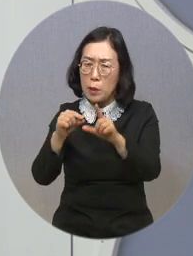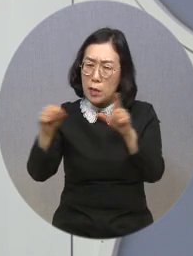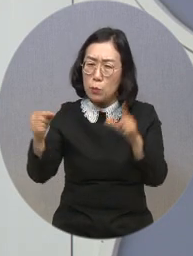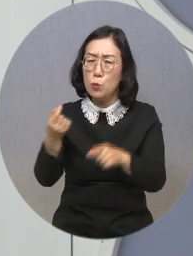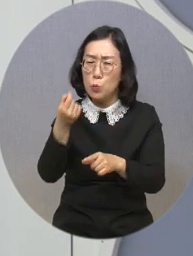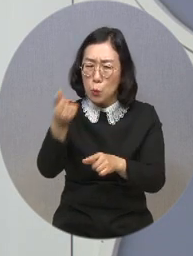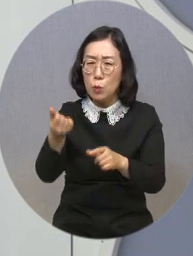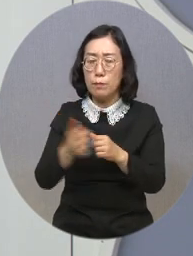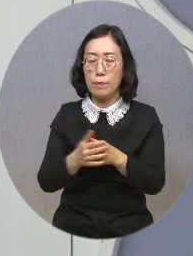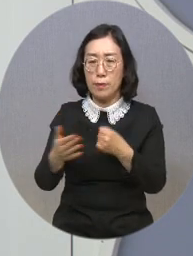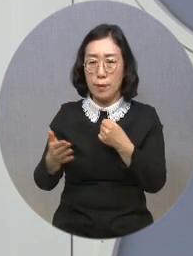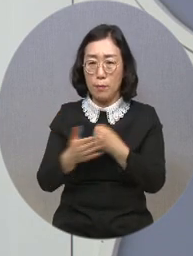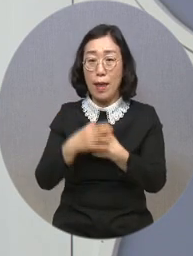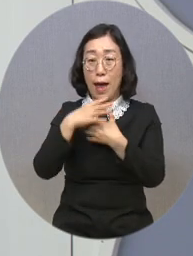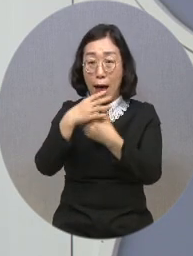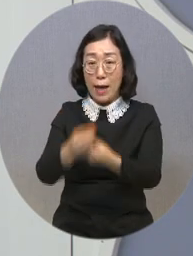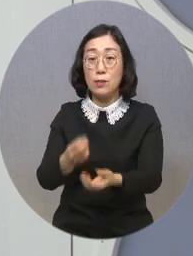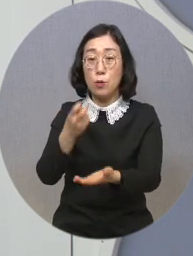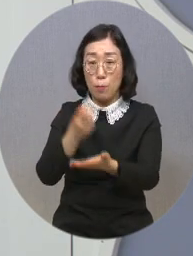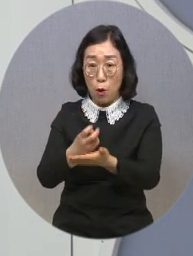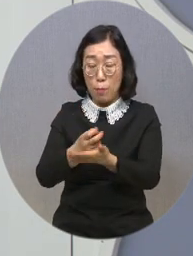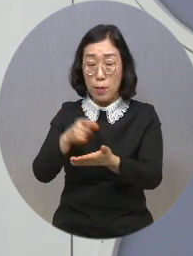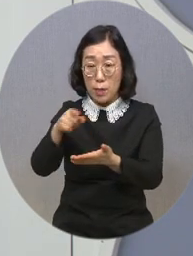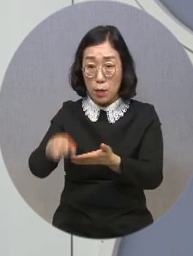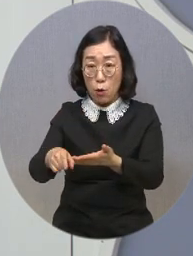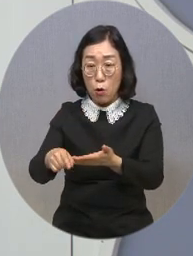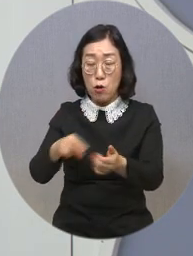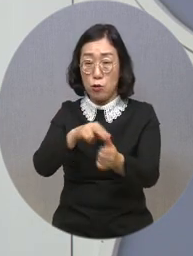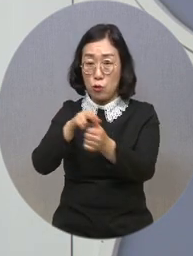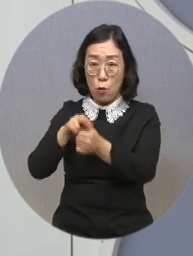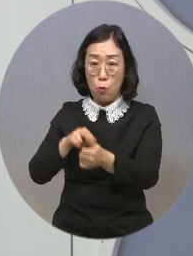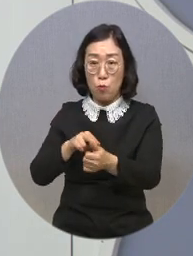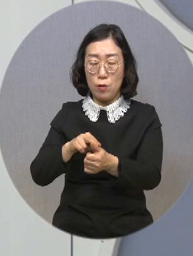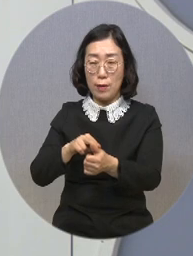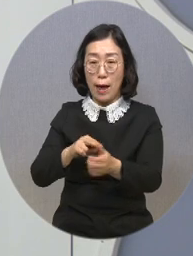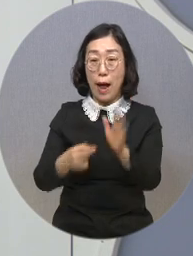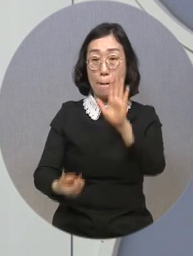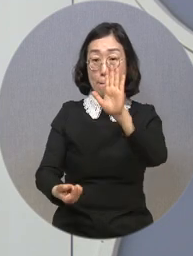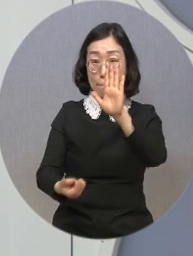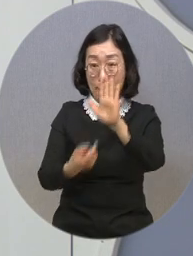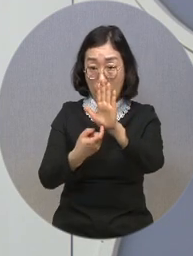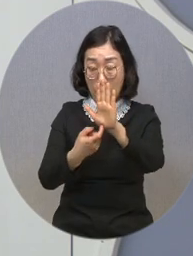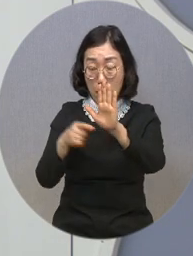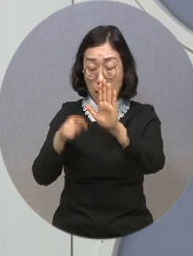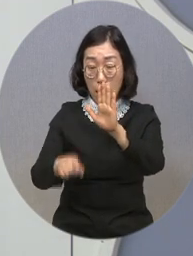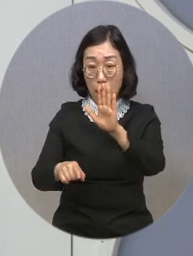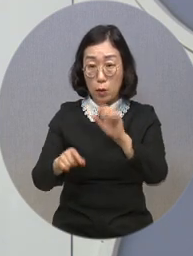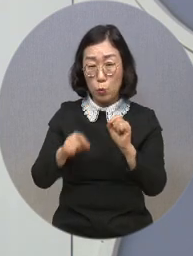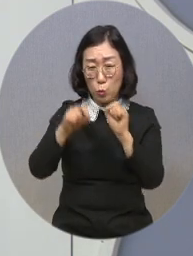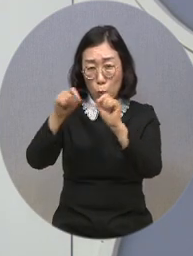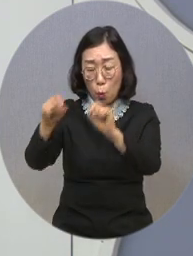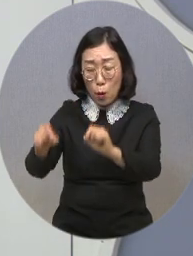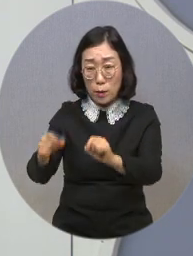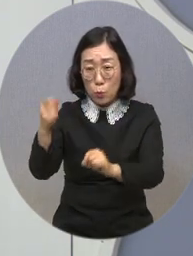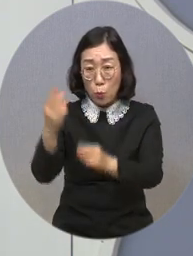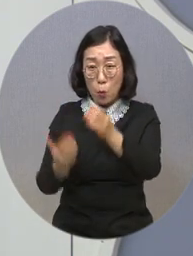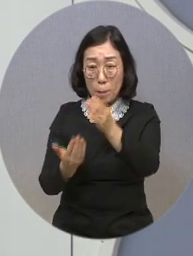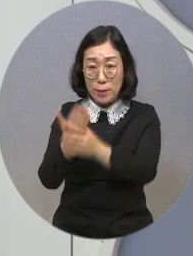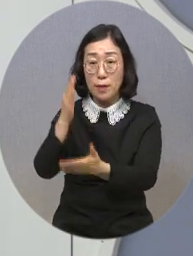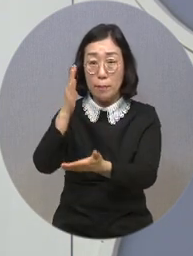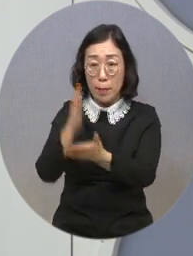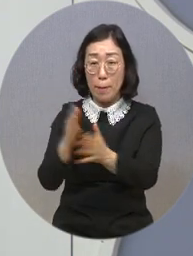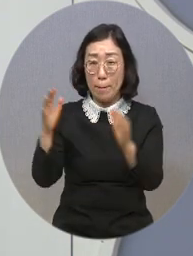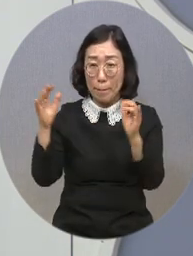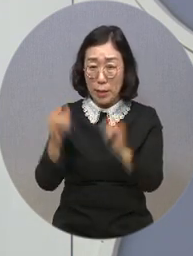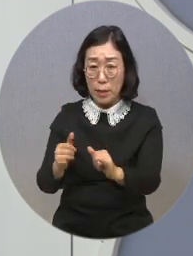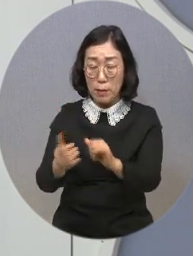가지고 의료사고가 나면 이 정보를 다 오픈해 가지고 공개하고 앞으로 이런 일이 발생하지 않도록 이 교육을 좀 지키고 이렇게 하는